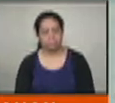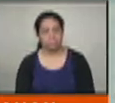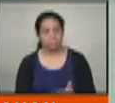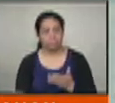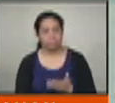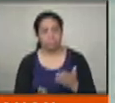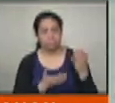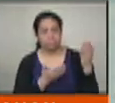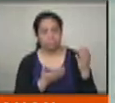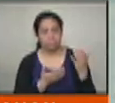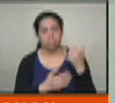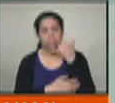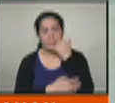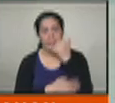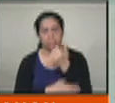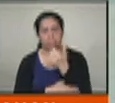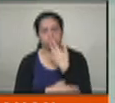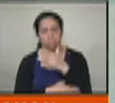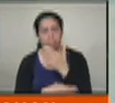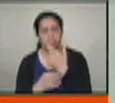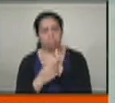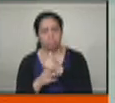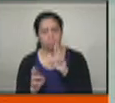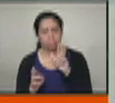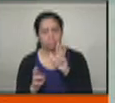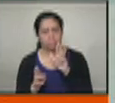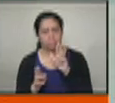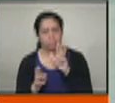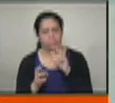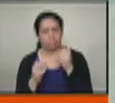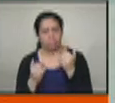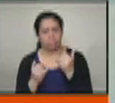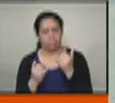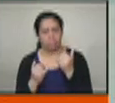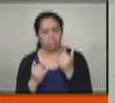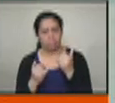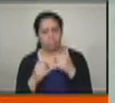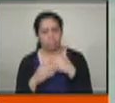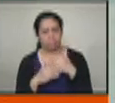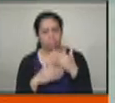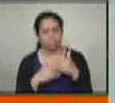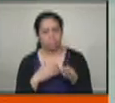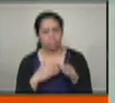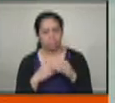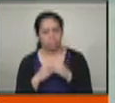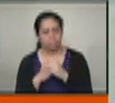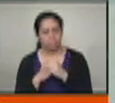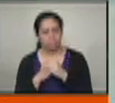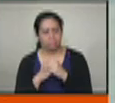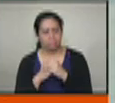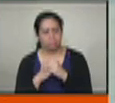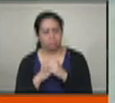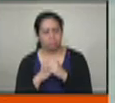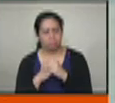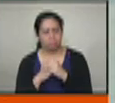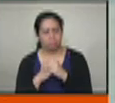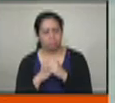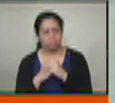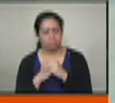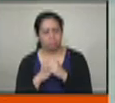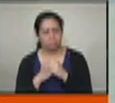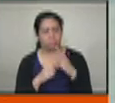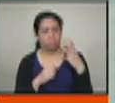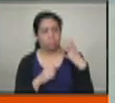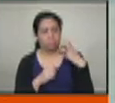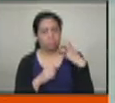yan, regarding po, tumawag na po ko ng rescue. Ngayon po, hindi po, sabi kasi sa akin kami na yung rescue, hintayin